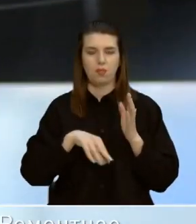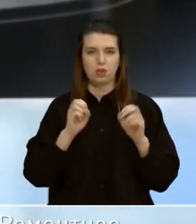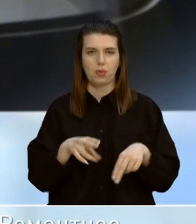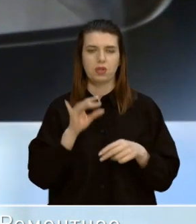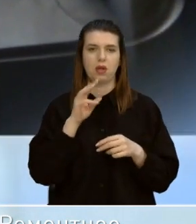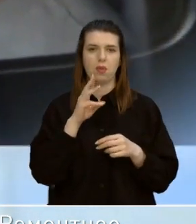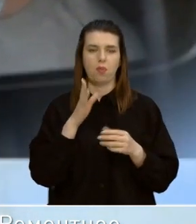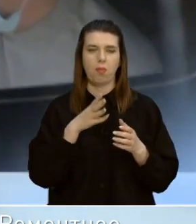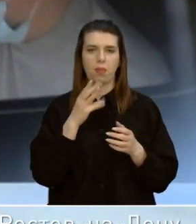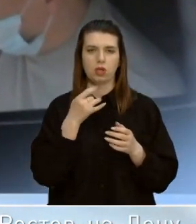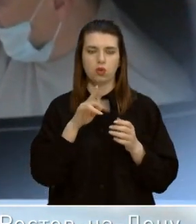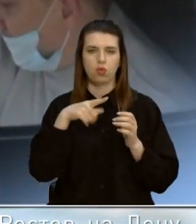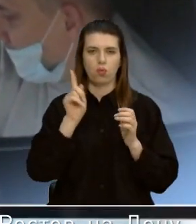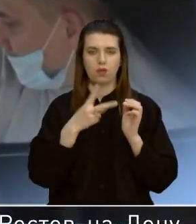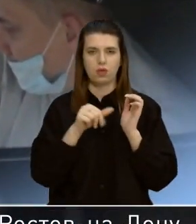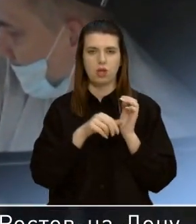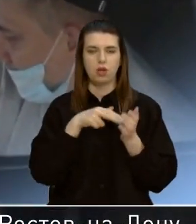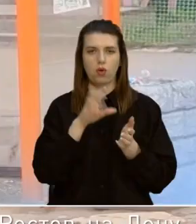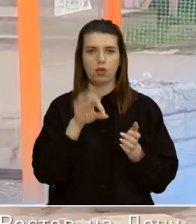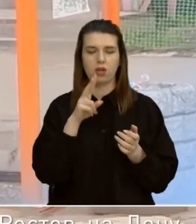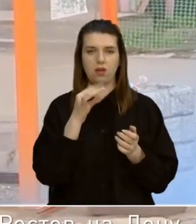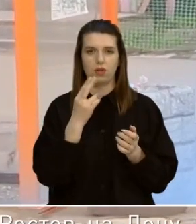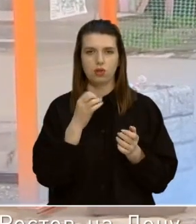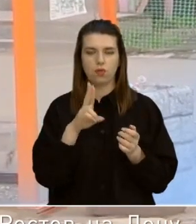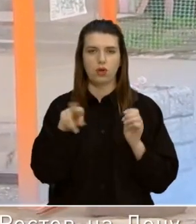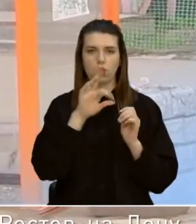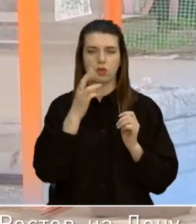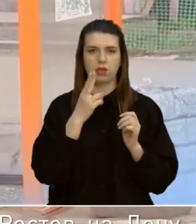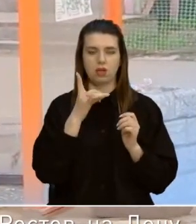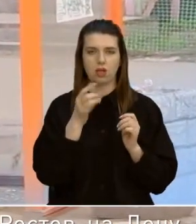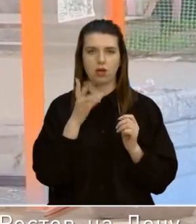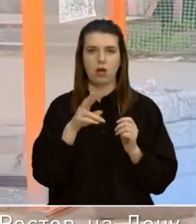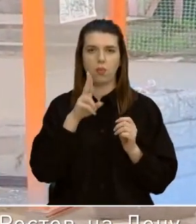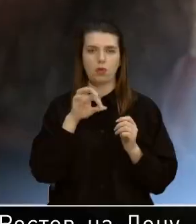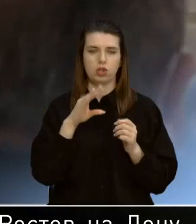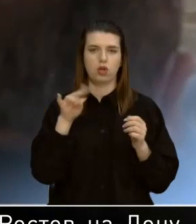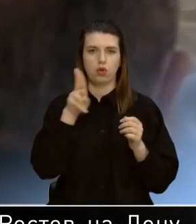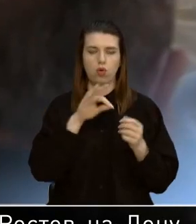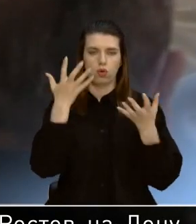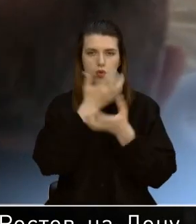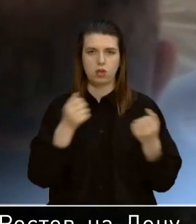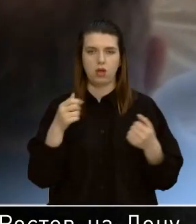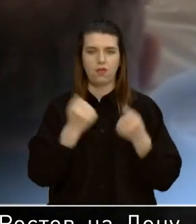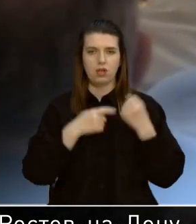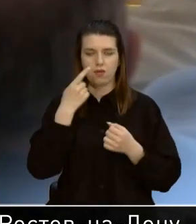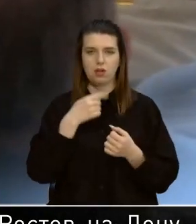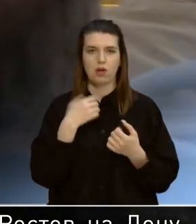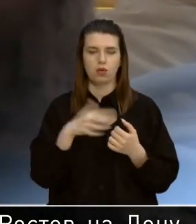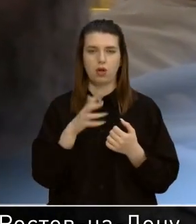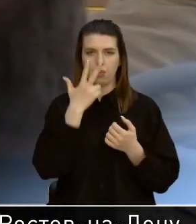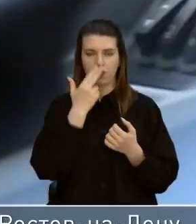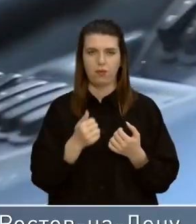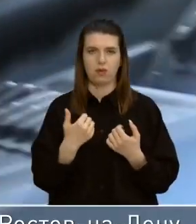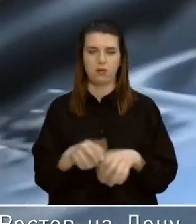пассажиров. Его маршрут номер 26 идет от Левенцовки до Центрального рынка. И так почти до полуночи. Водитель говорит, к такому